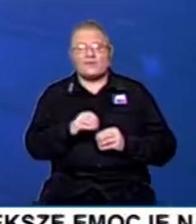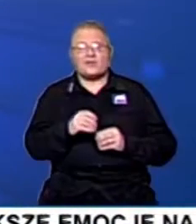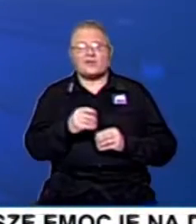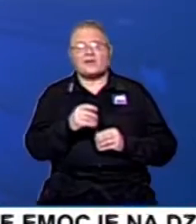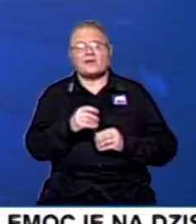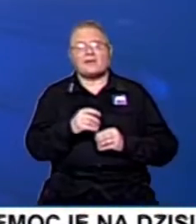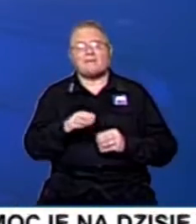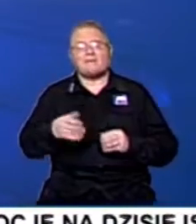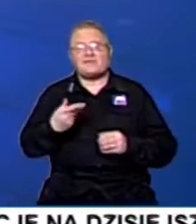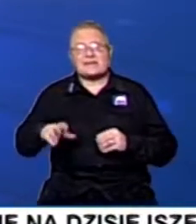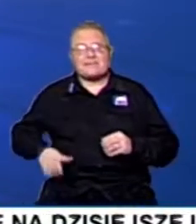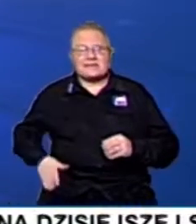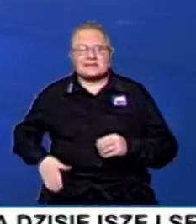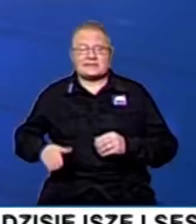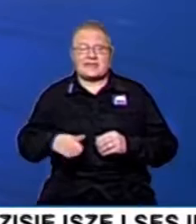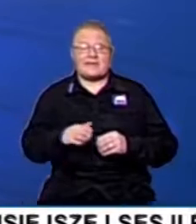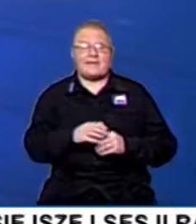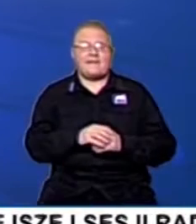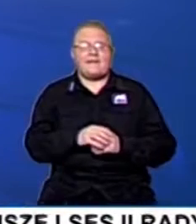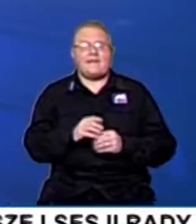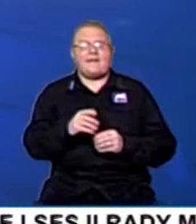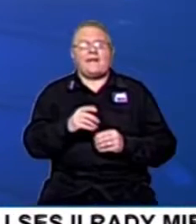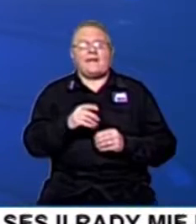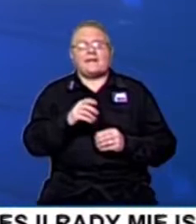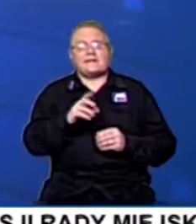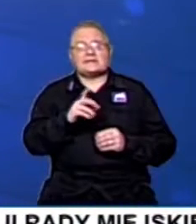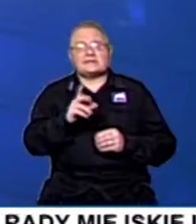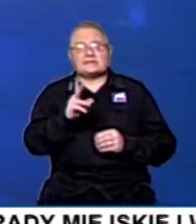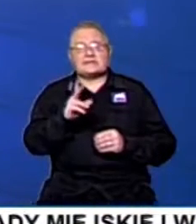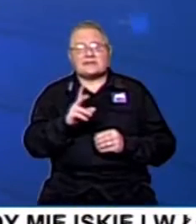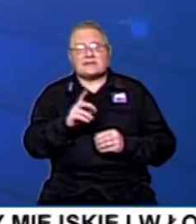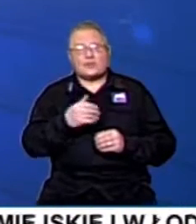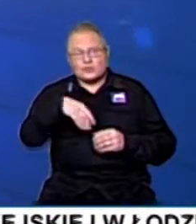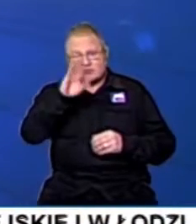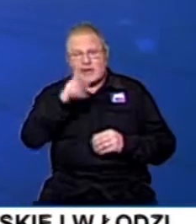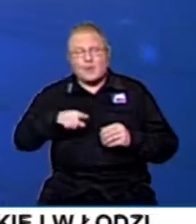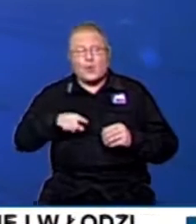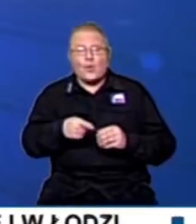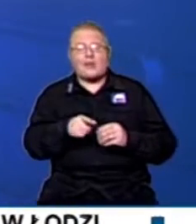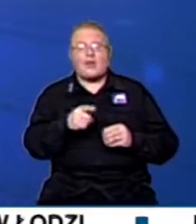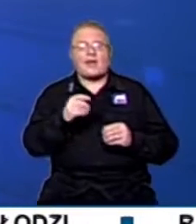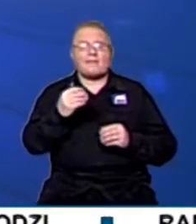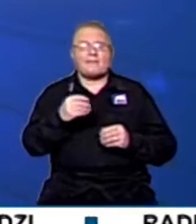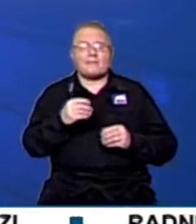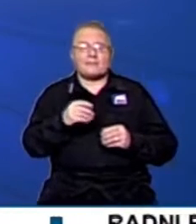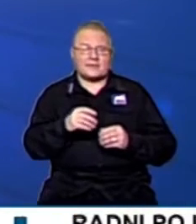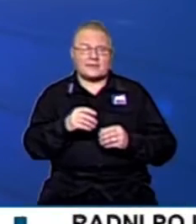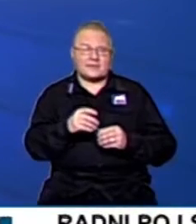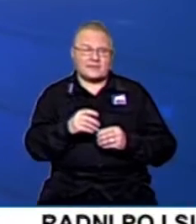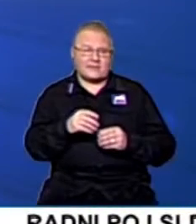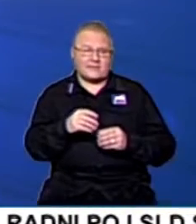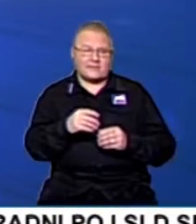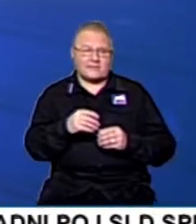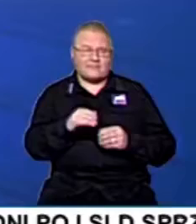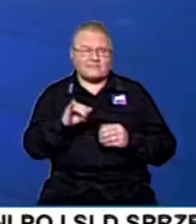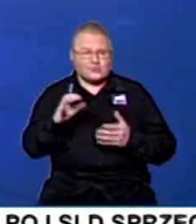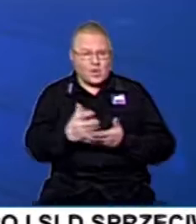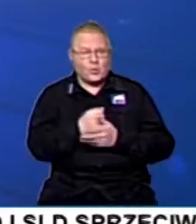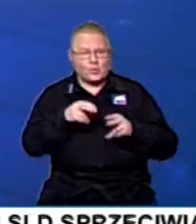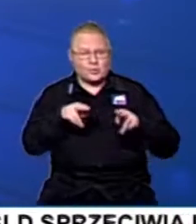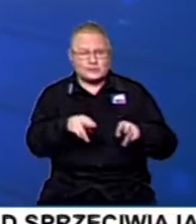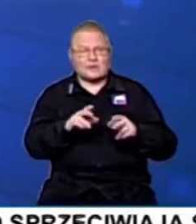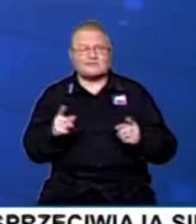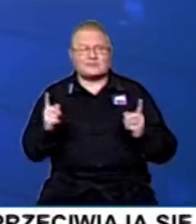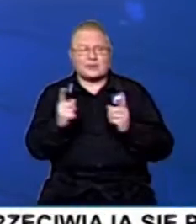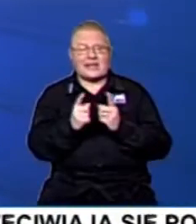Kopeć. Wraz z wicewojewodą łódzkim Karolem Młynarczykiem i łódzkim kuratorem oświaty Grzegorzem Wierzchowskim wziął udział w